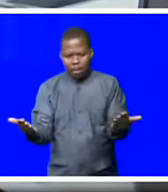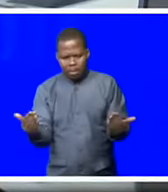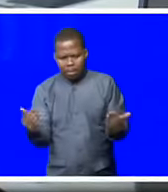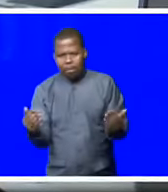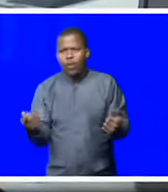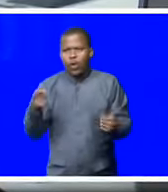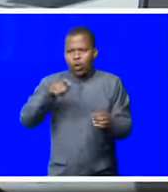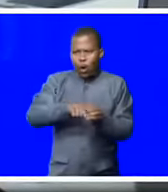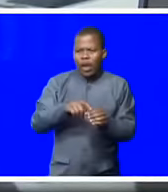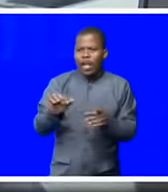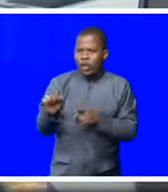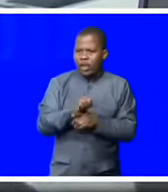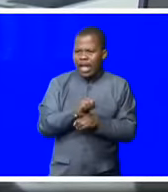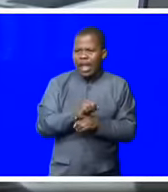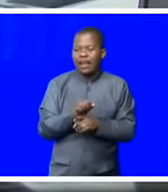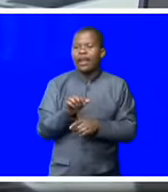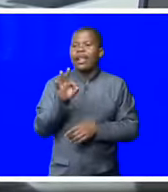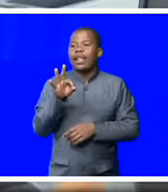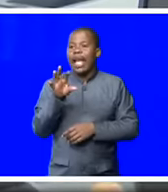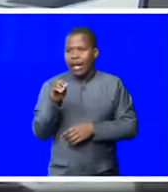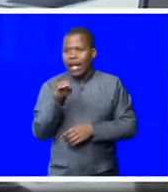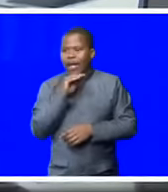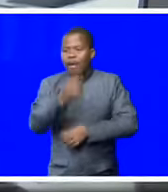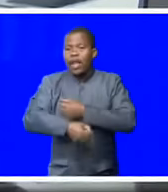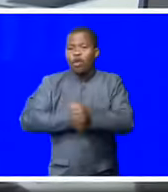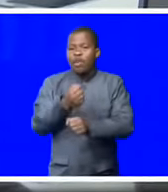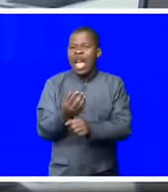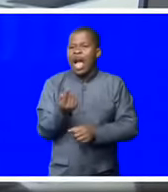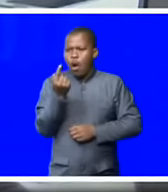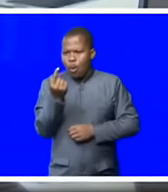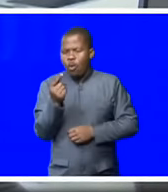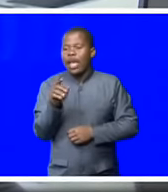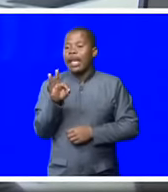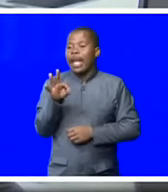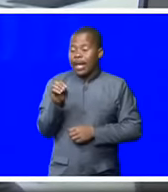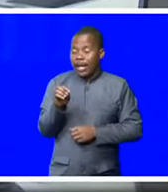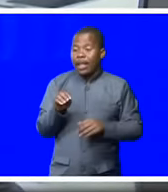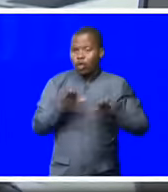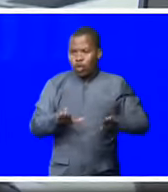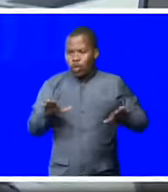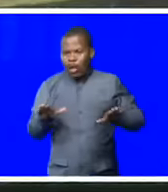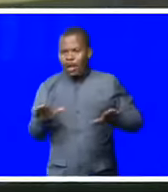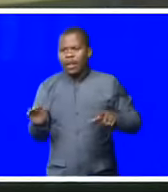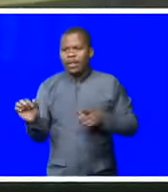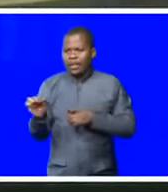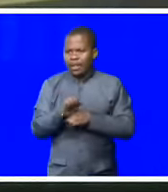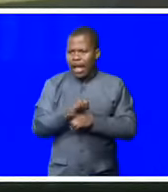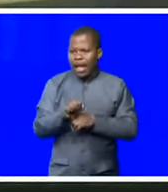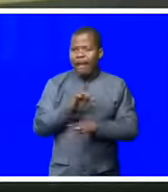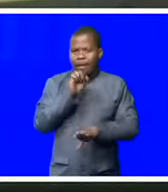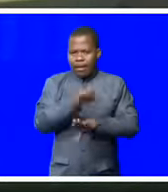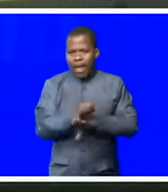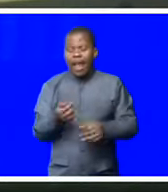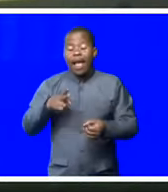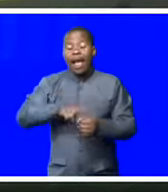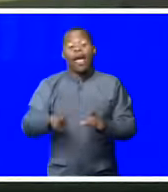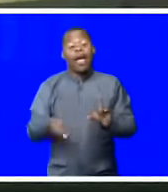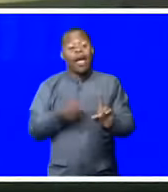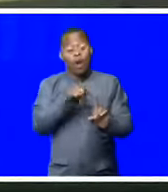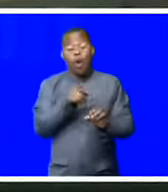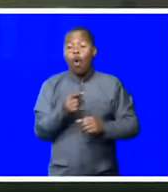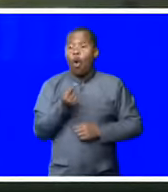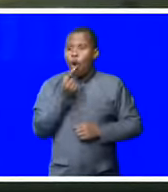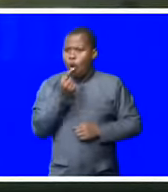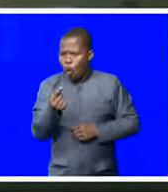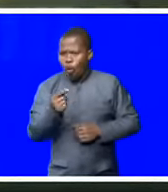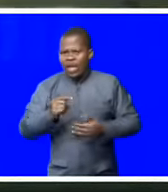annum shobuz each year kungetwa 30 labangena ka first year bang 30. Dokotela Simelane uthi lolu